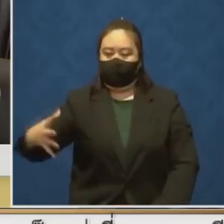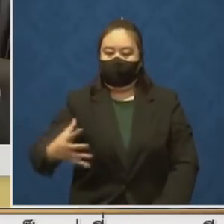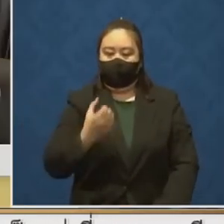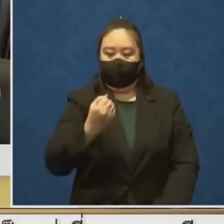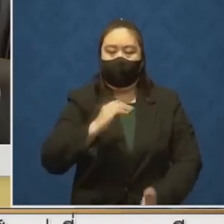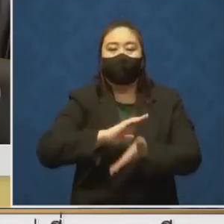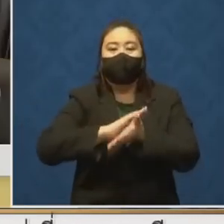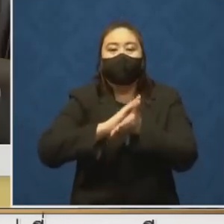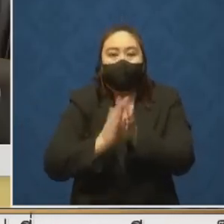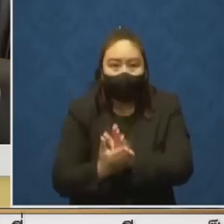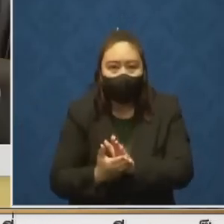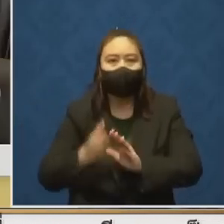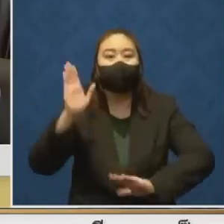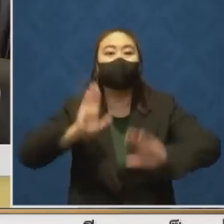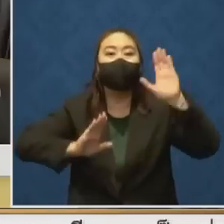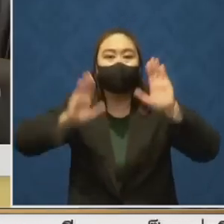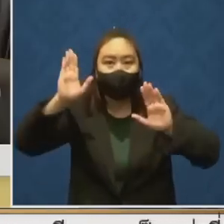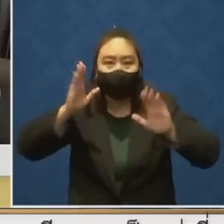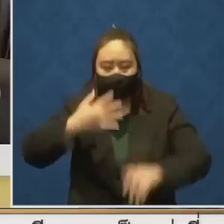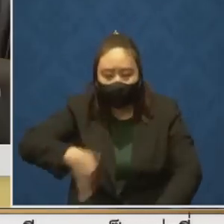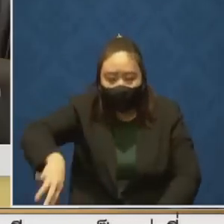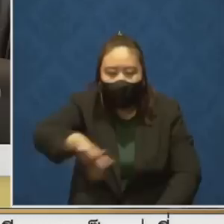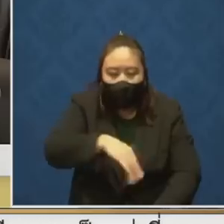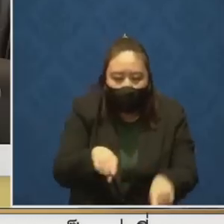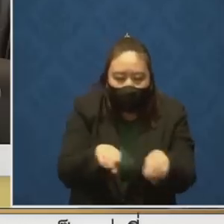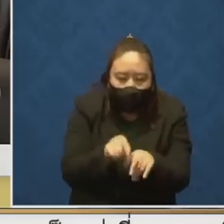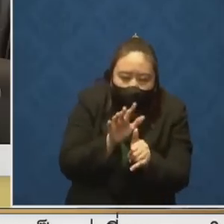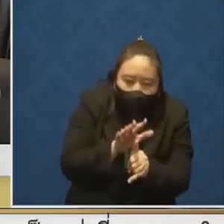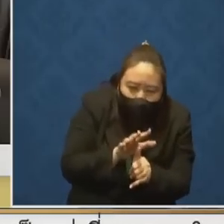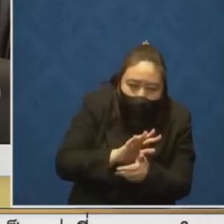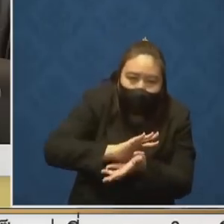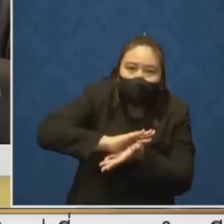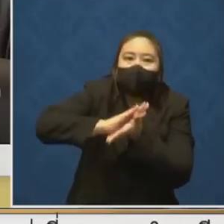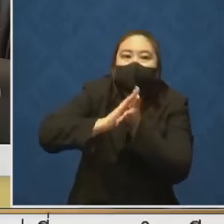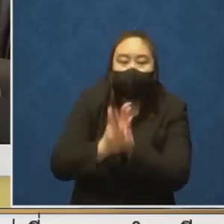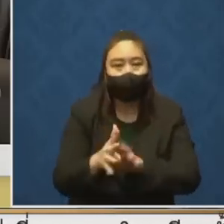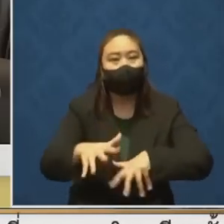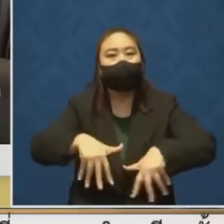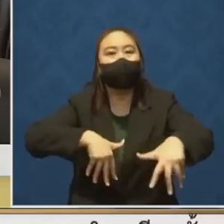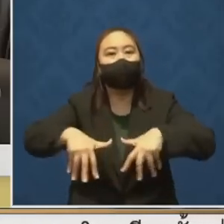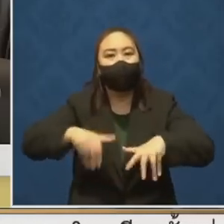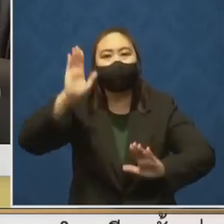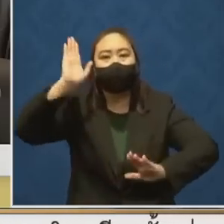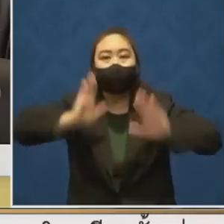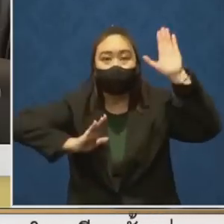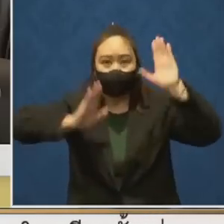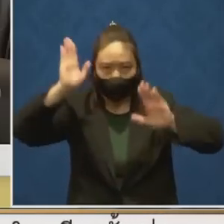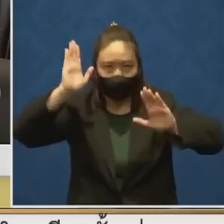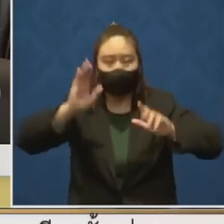ทั้งไห ทั้งป gown jazzากแบบ เป็ผลowerมืองในการปกคองแบบประชาท็ิ es